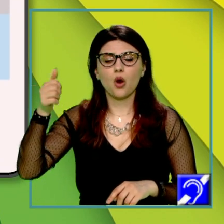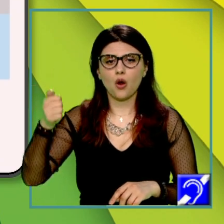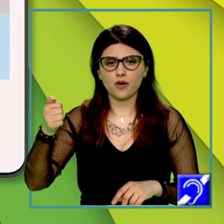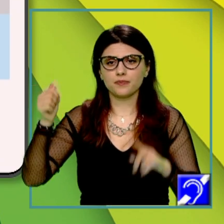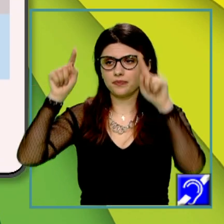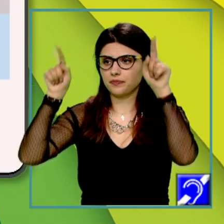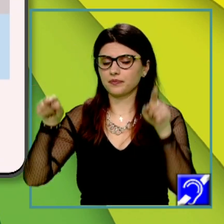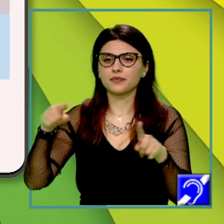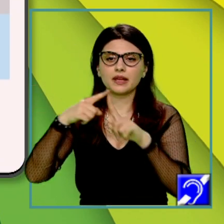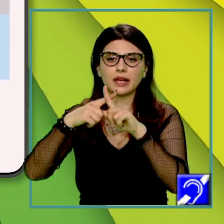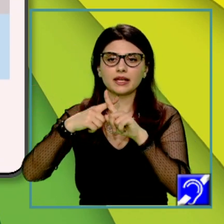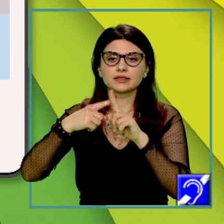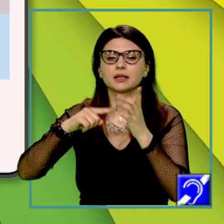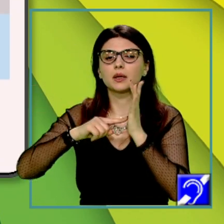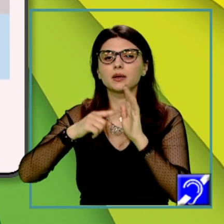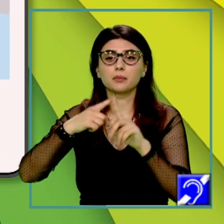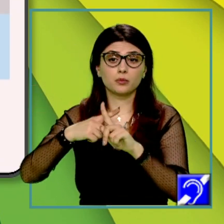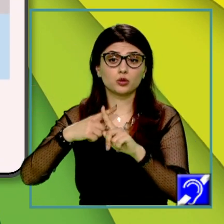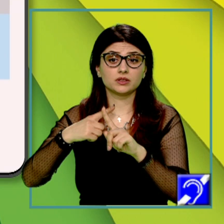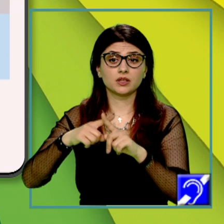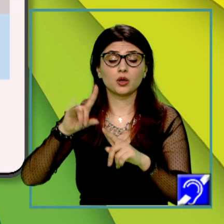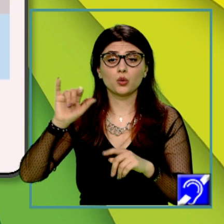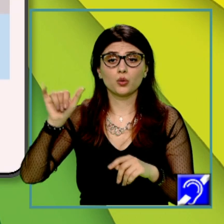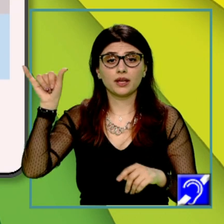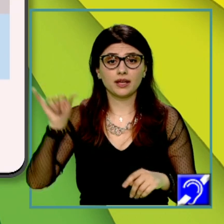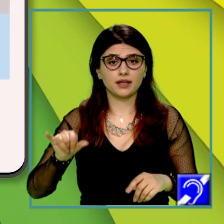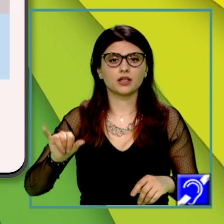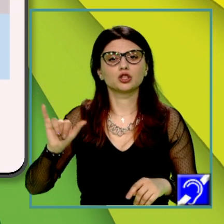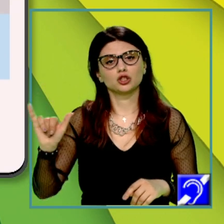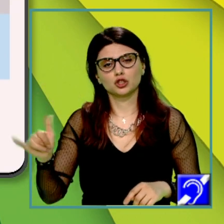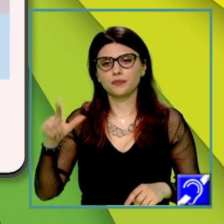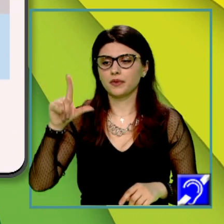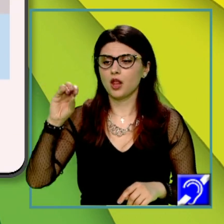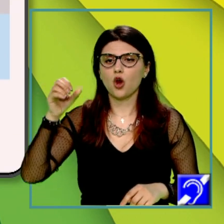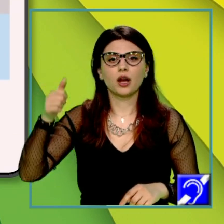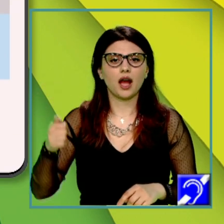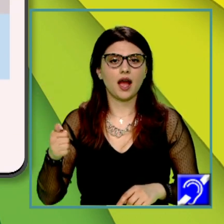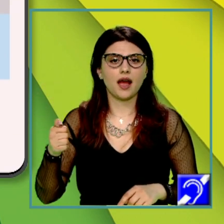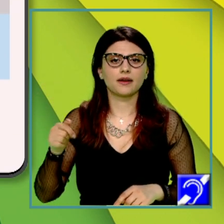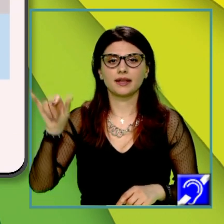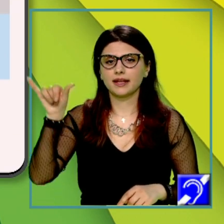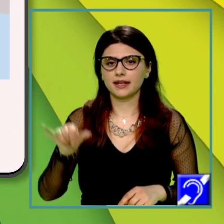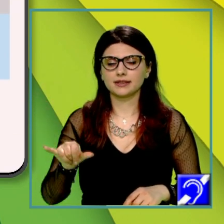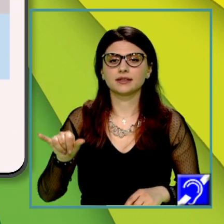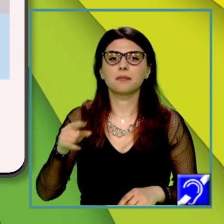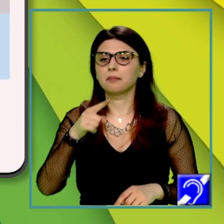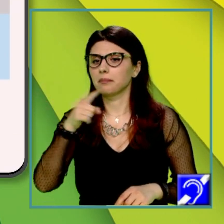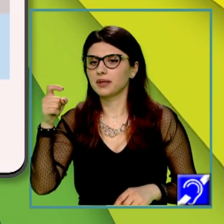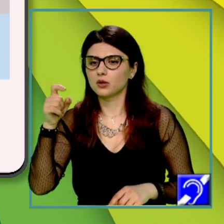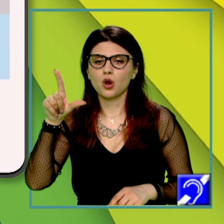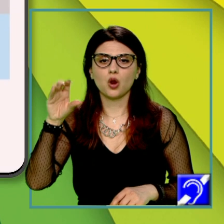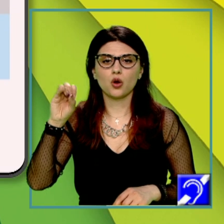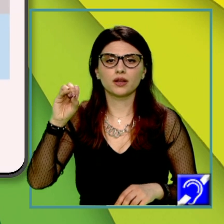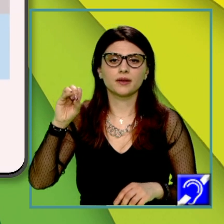din x înmulțit cu x y și z logaritm în bază din mic nemeth logaritm în bază din